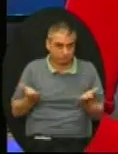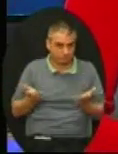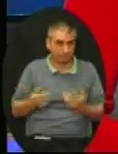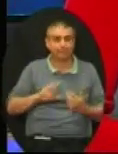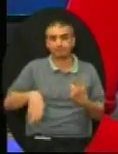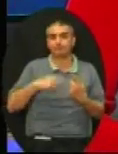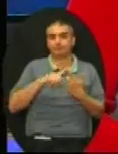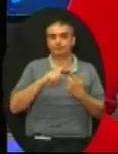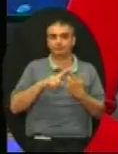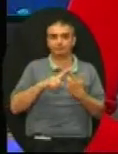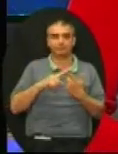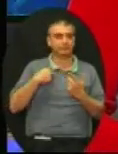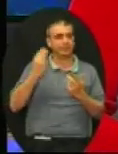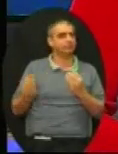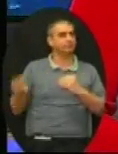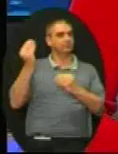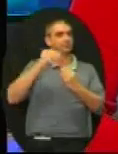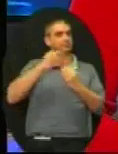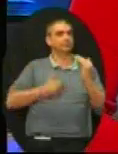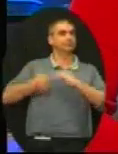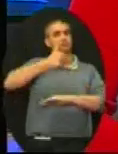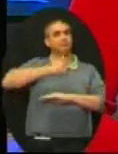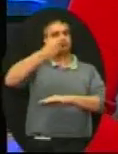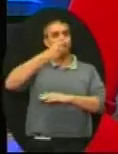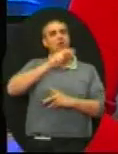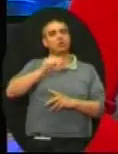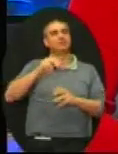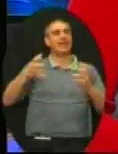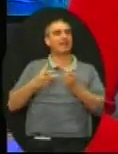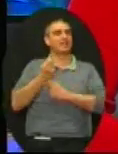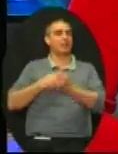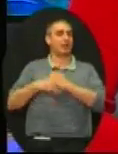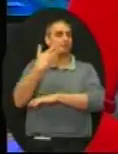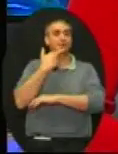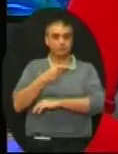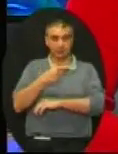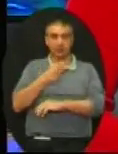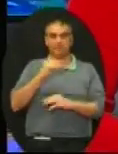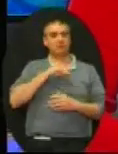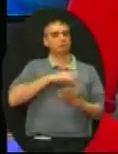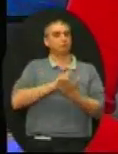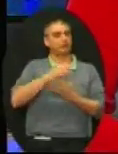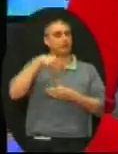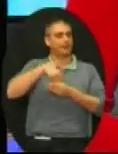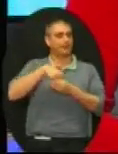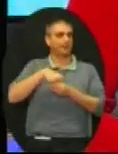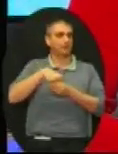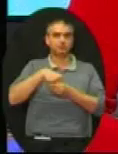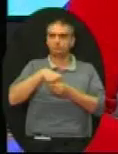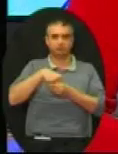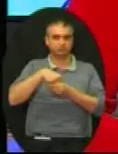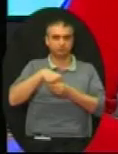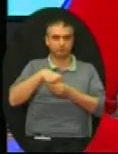נוסף, גם כששמתי בראש את הסוגיה החברתית והכלכלית של מדינת ישראל, והמוסרית והפנימית,